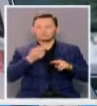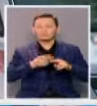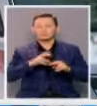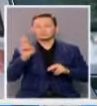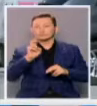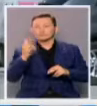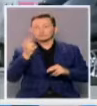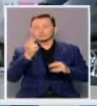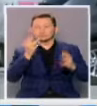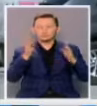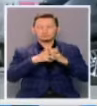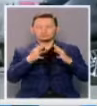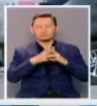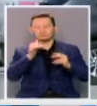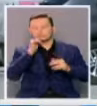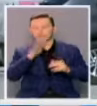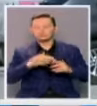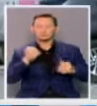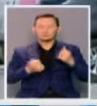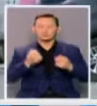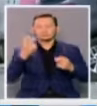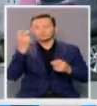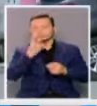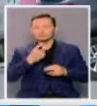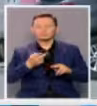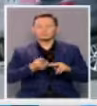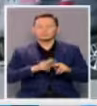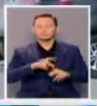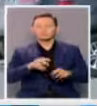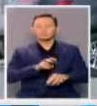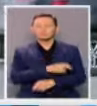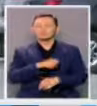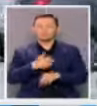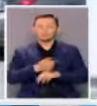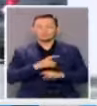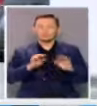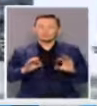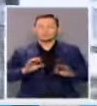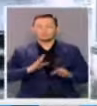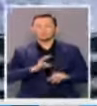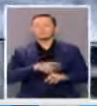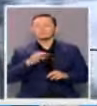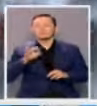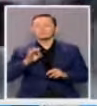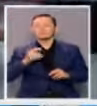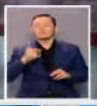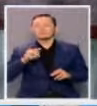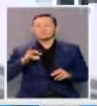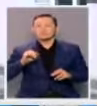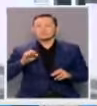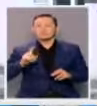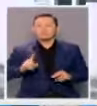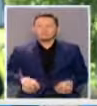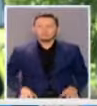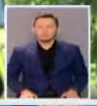белого цвета сливается среди остальных участников дорожного движения, говорит главный врач городской станции скорой медицинской помощи Гульнафис